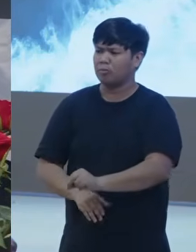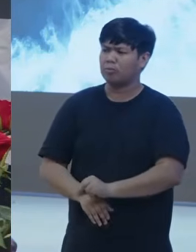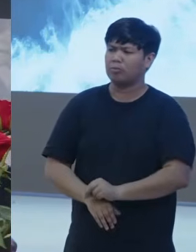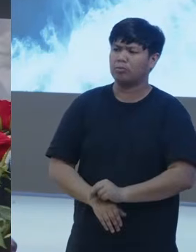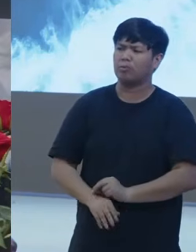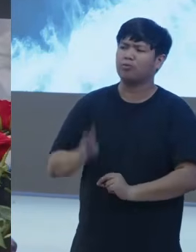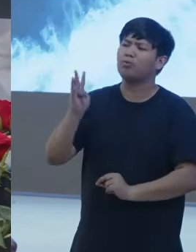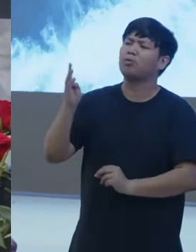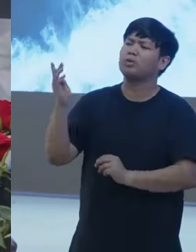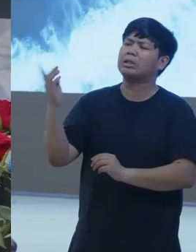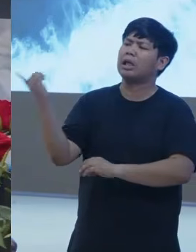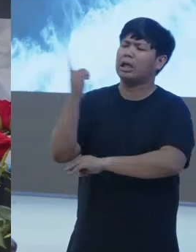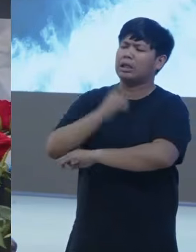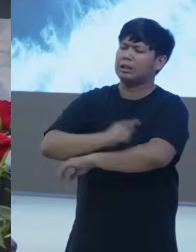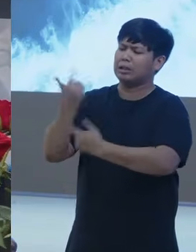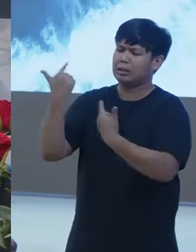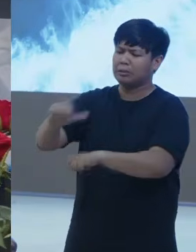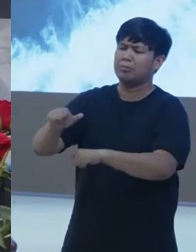kanilang kasamaan.